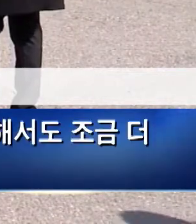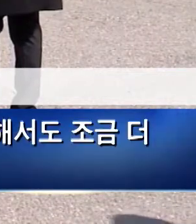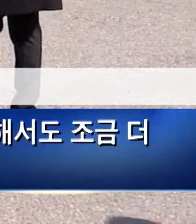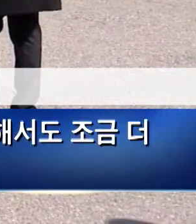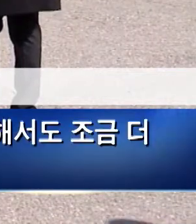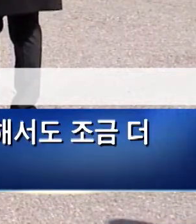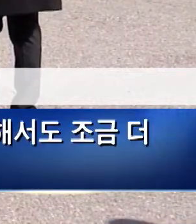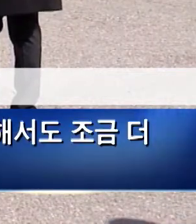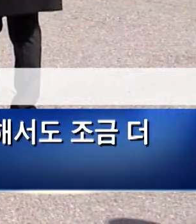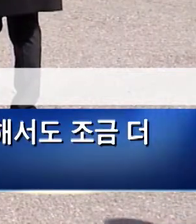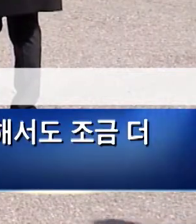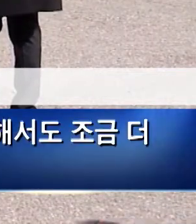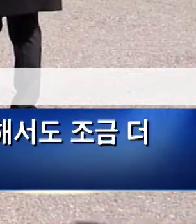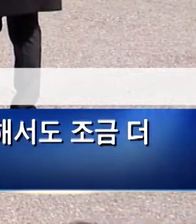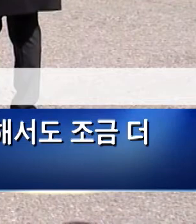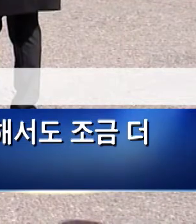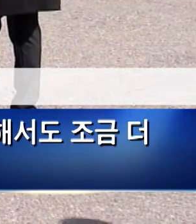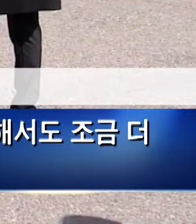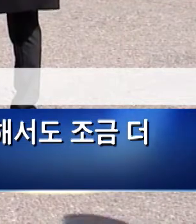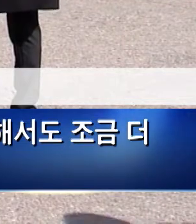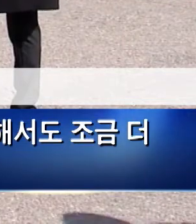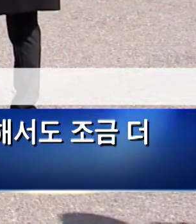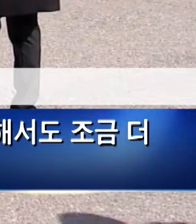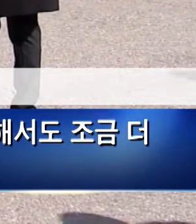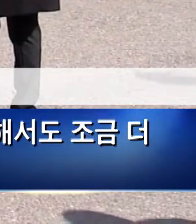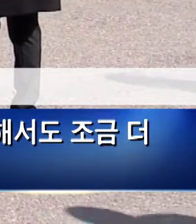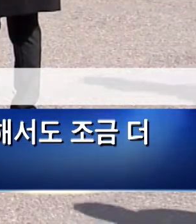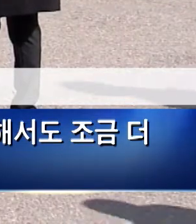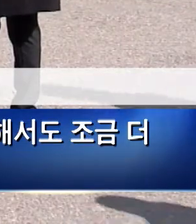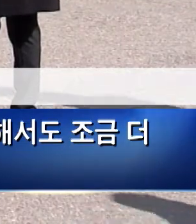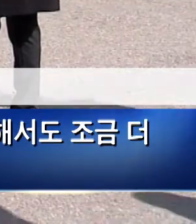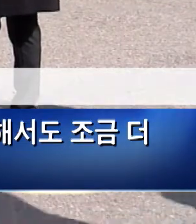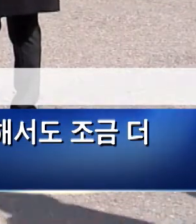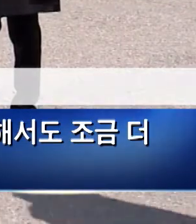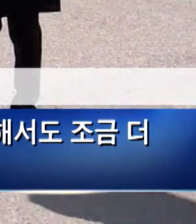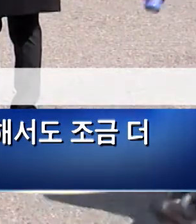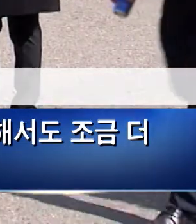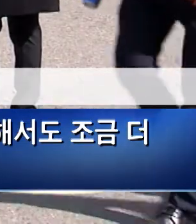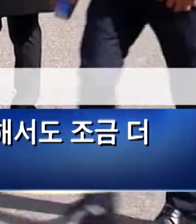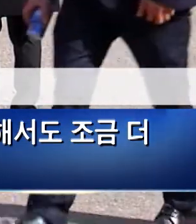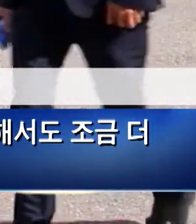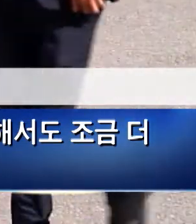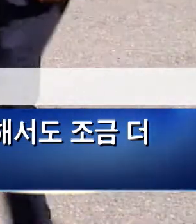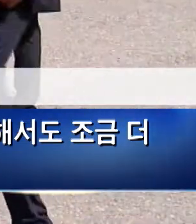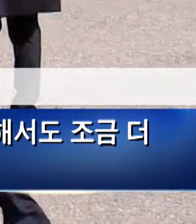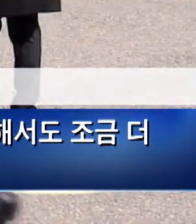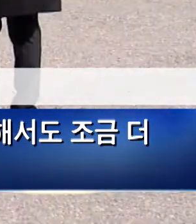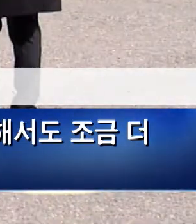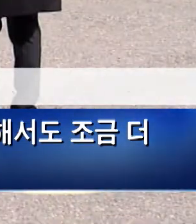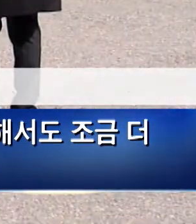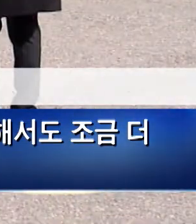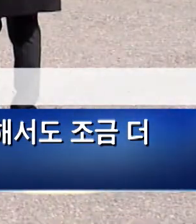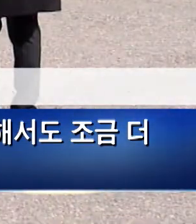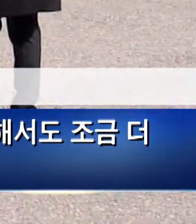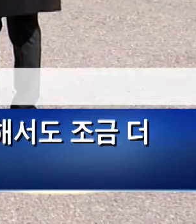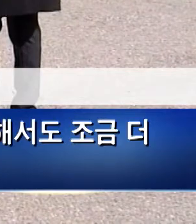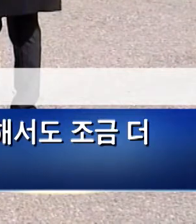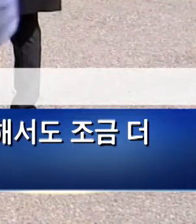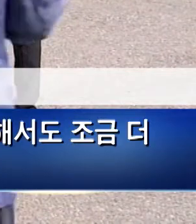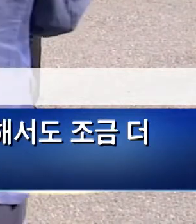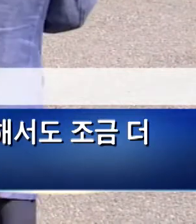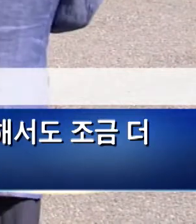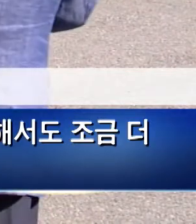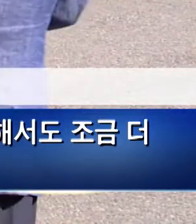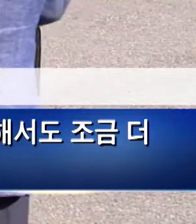어떤 게 좀 고칠 점인지 또 어떤 게 잘 된 점인지도 알게 됐고요. 앞으로 제가 희망하는 기업에